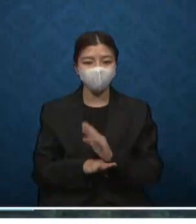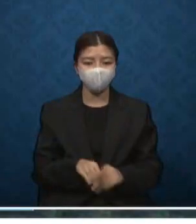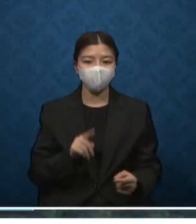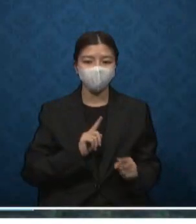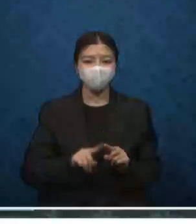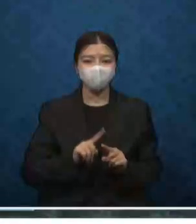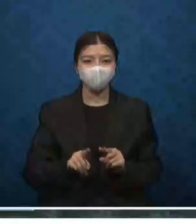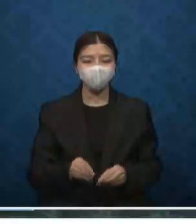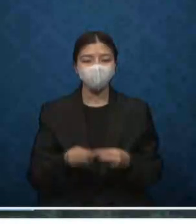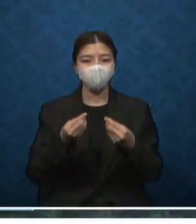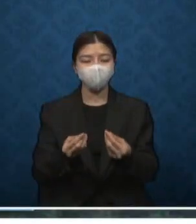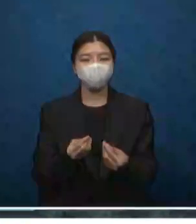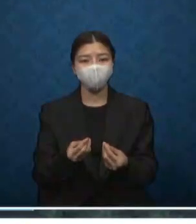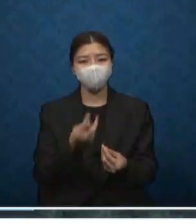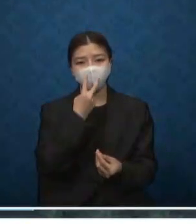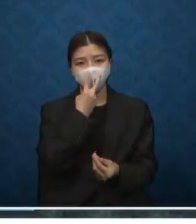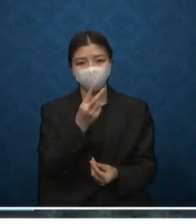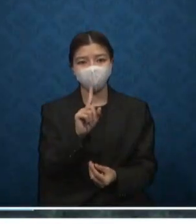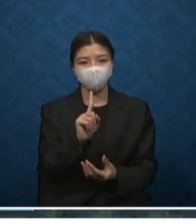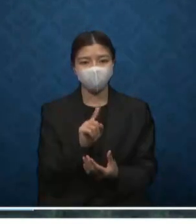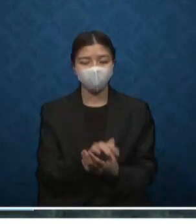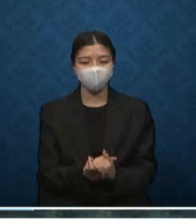ทย์ของการ